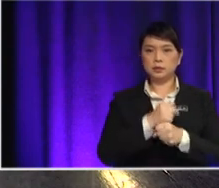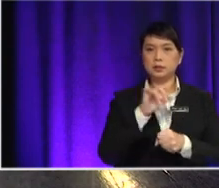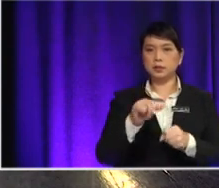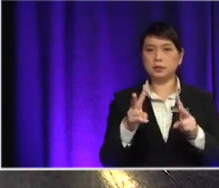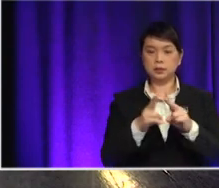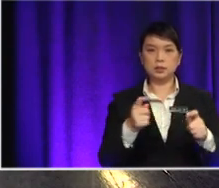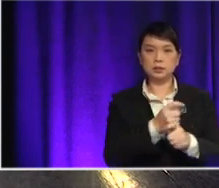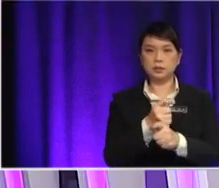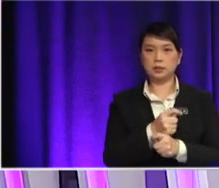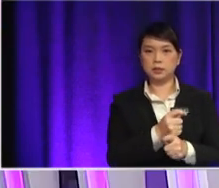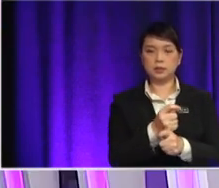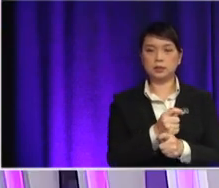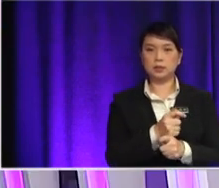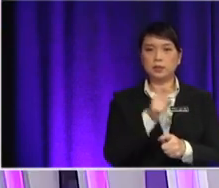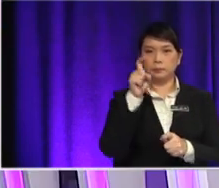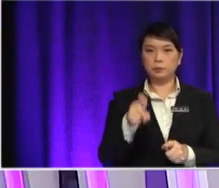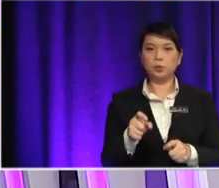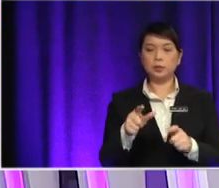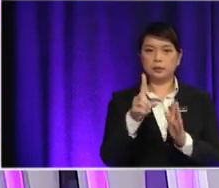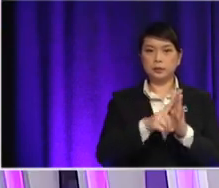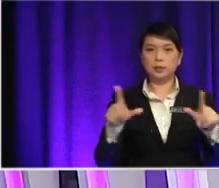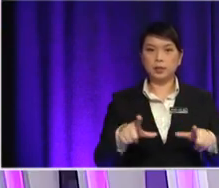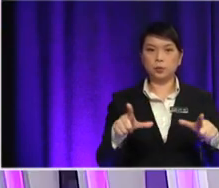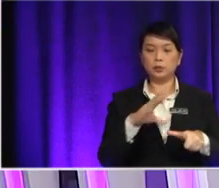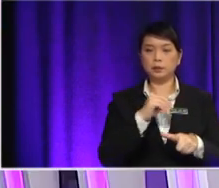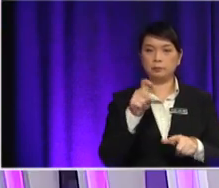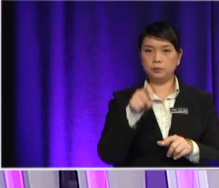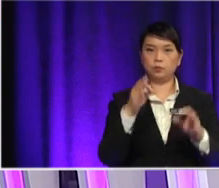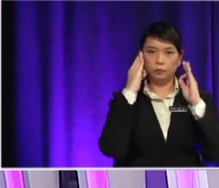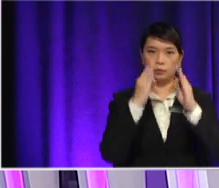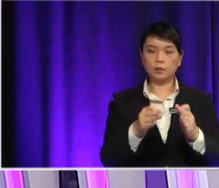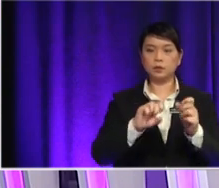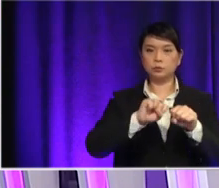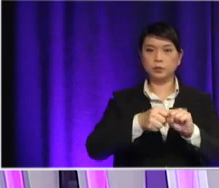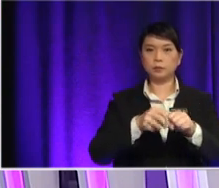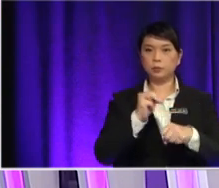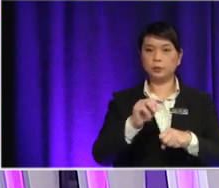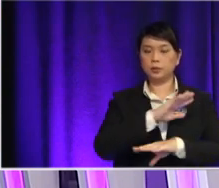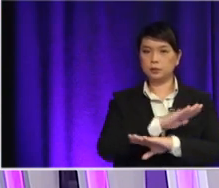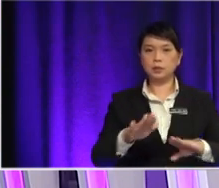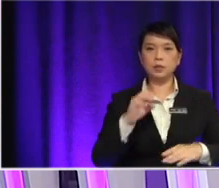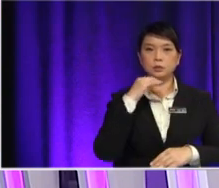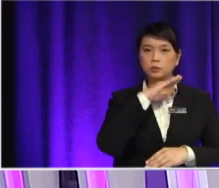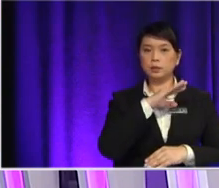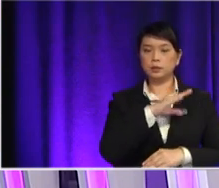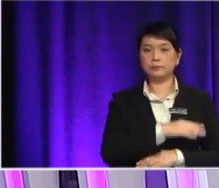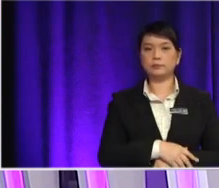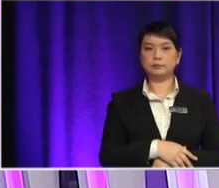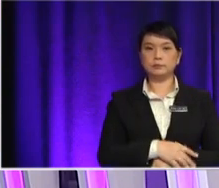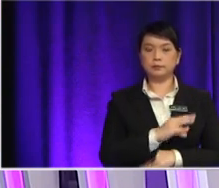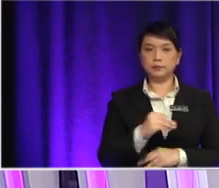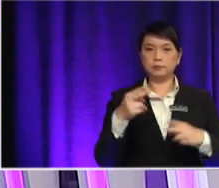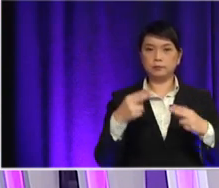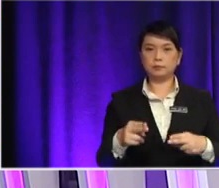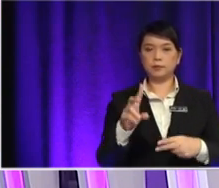teliti perlu dilakukan dan diberi perhatian agar murid-murid tidak cuai, tidak tertinggal mana-mana data dan